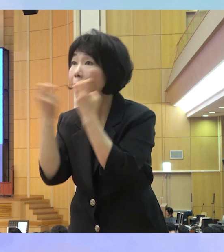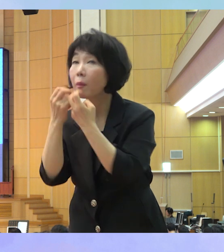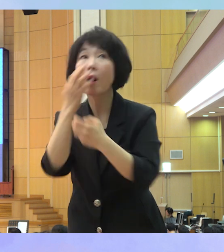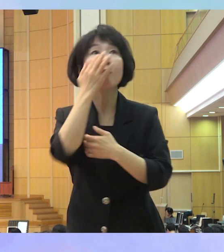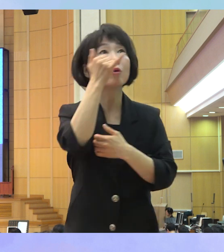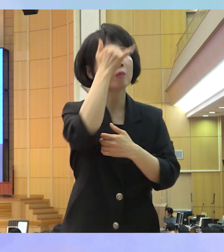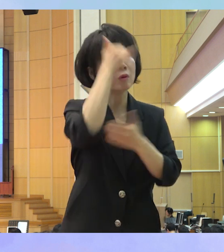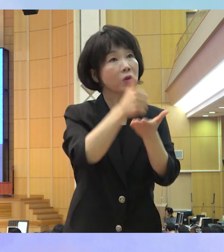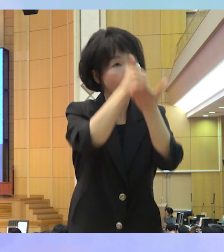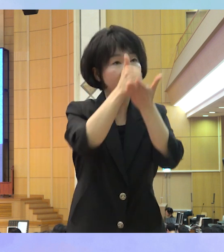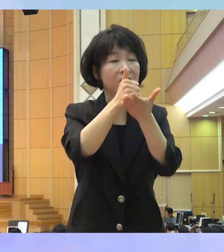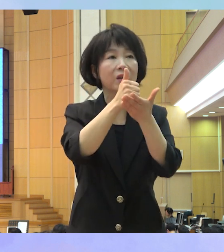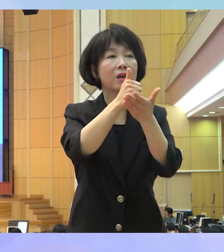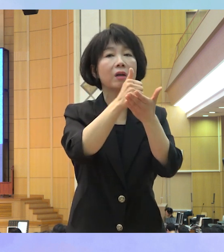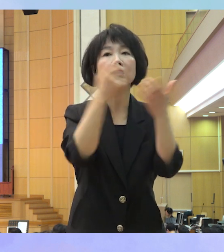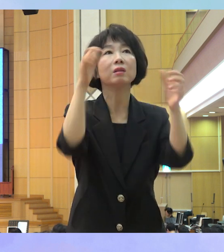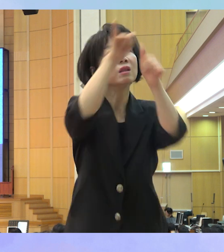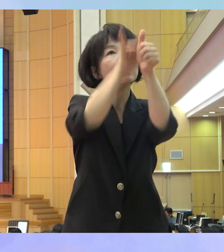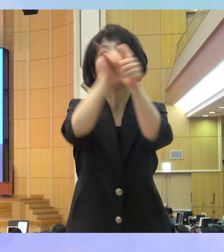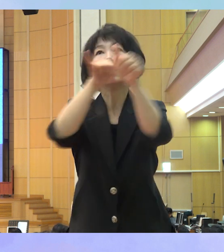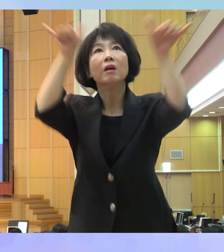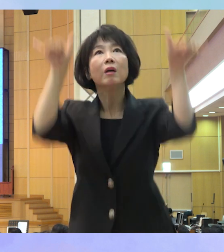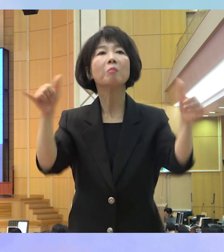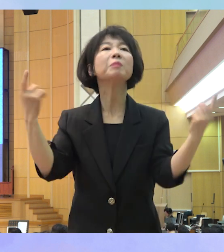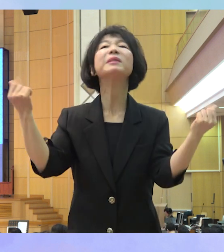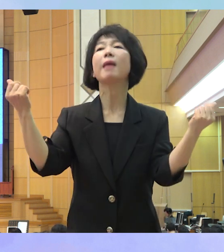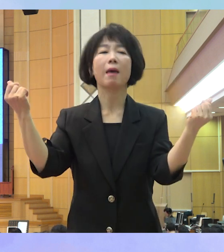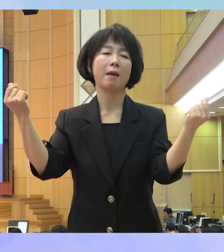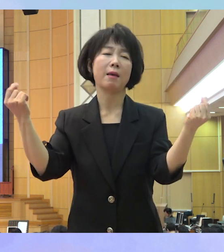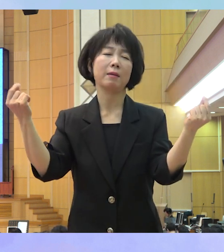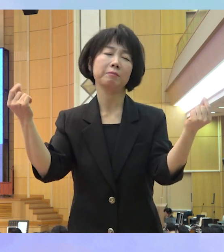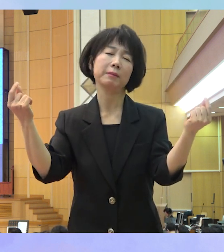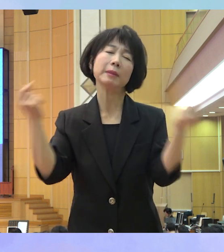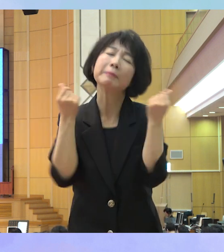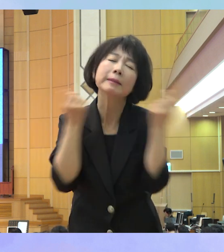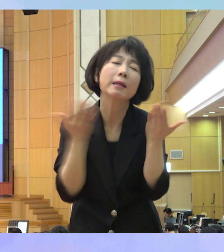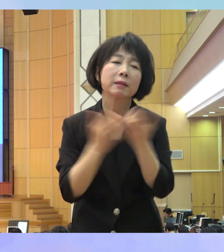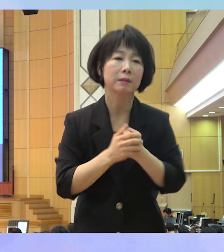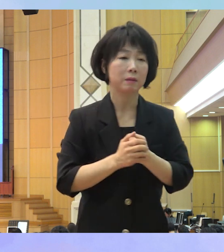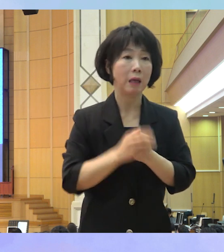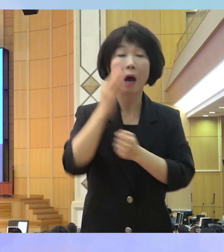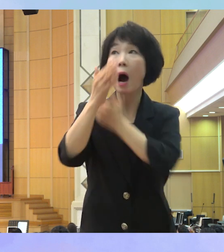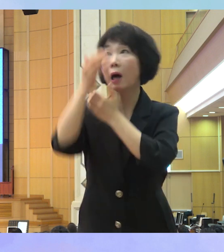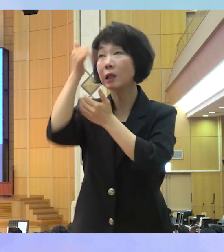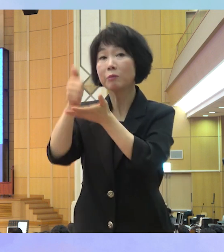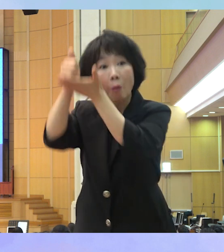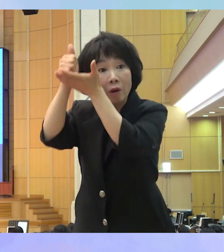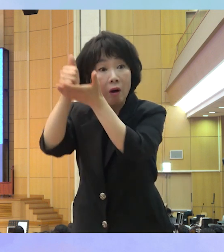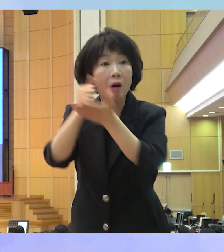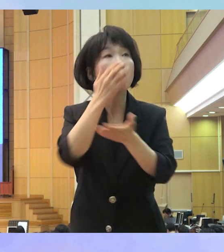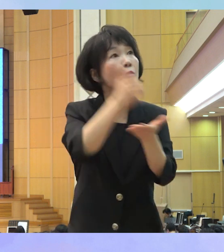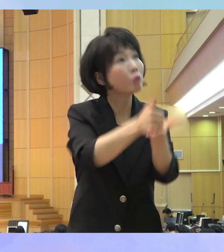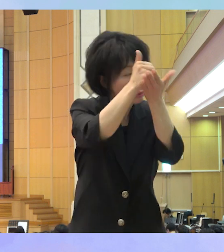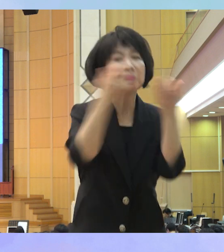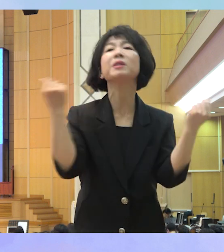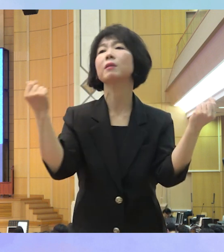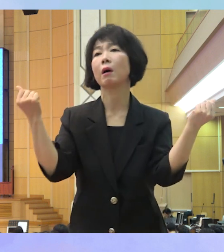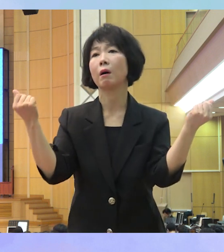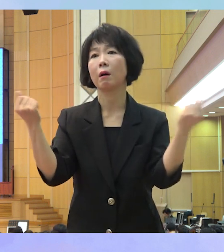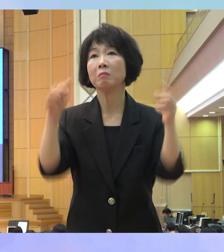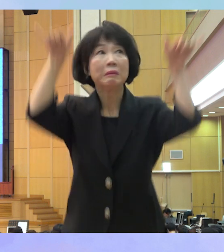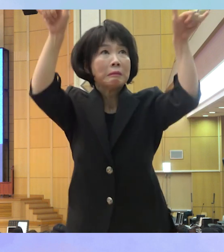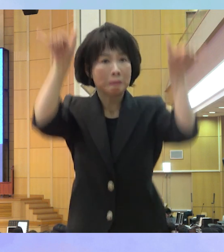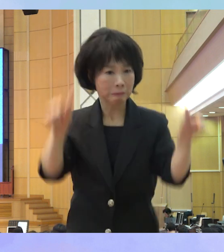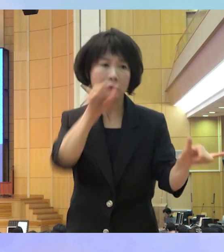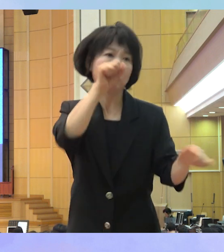방법이 비슷합니다. 비슷해요. 참 희한하게도. 그래서 육신의 부모도 섬기지